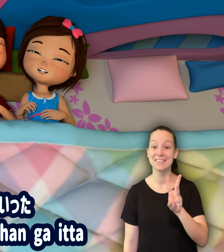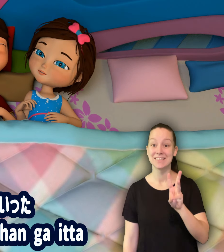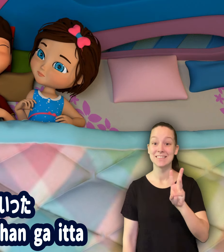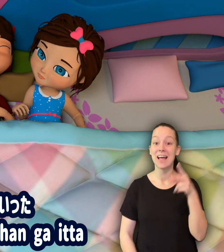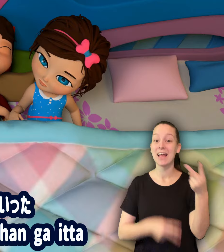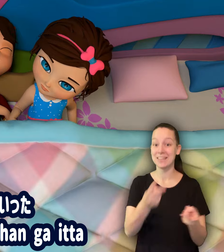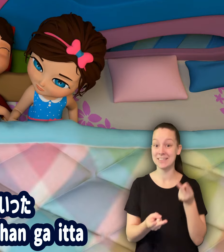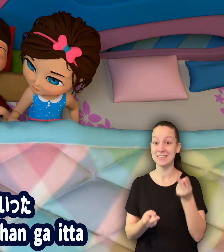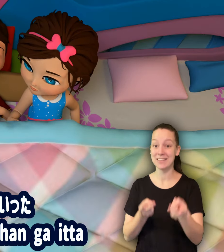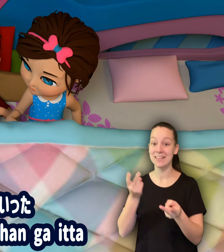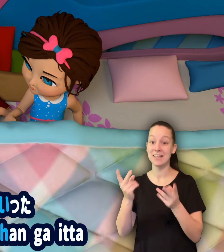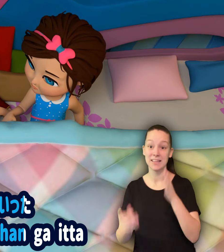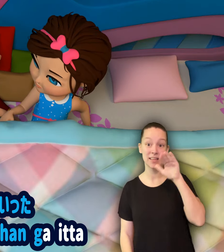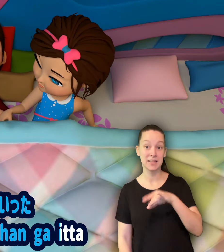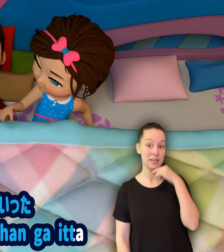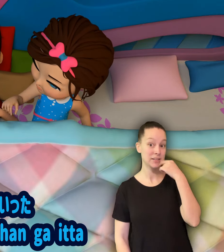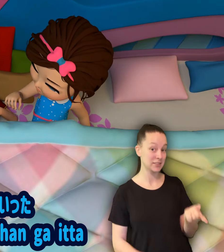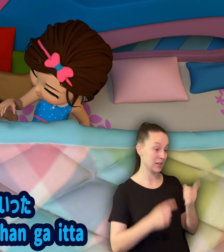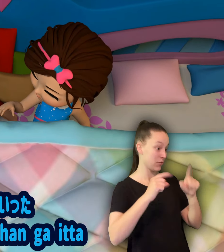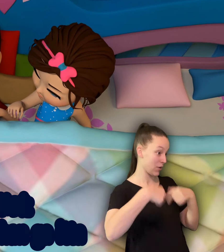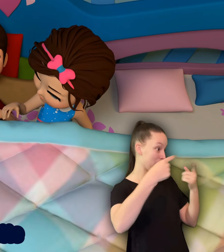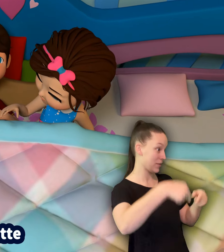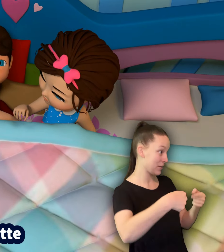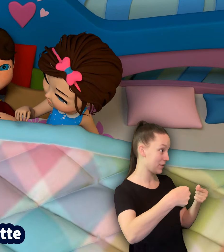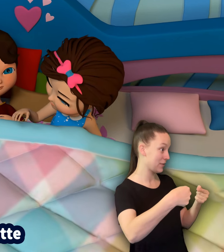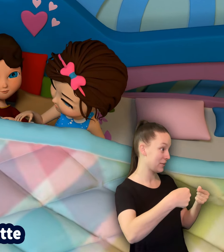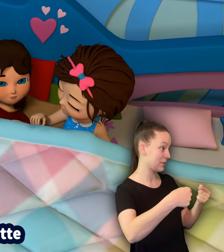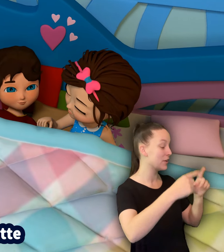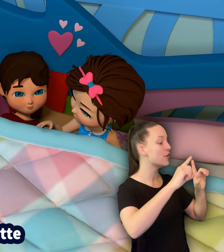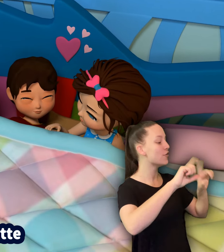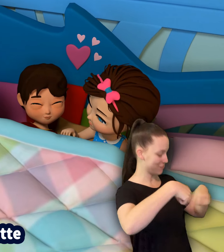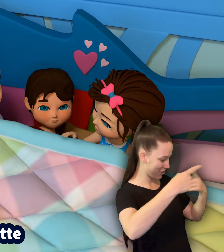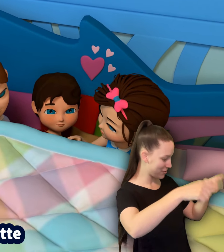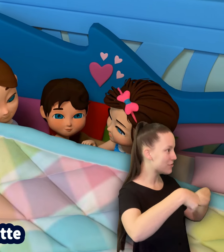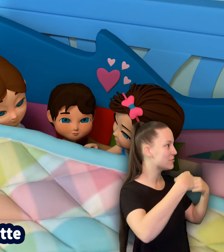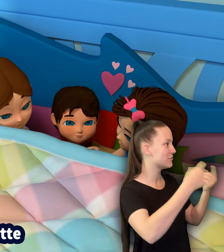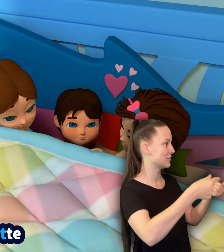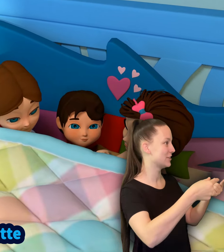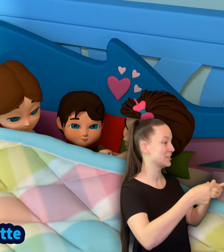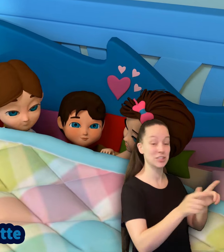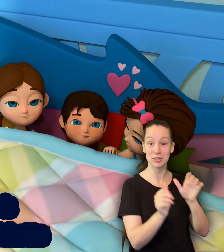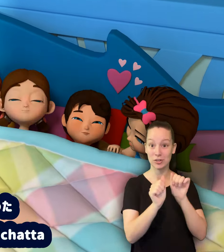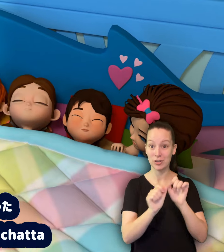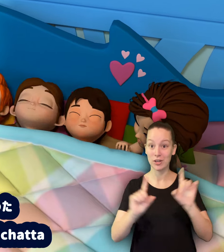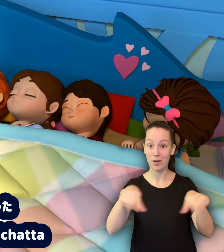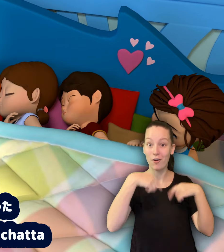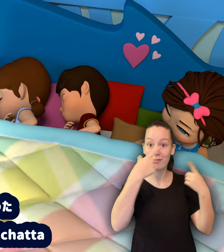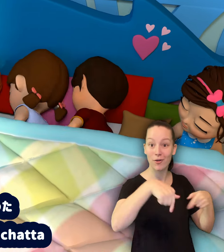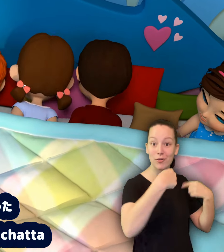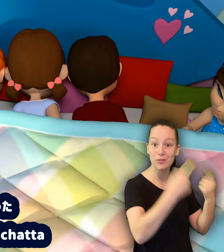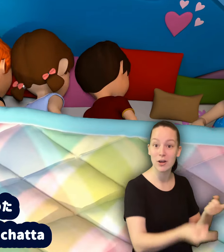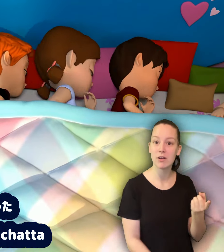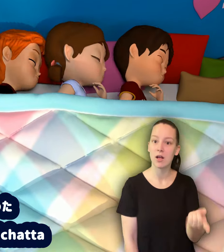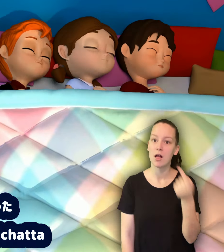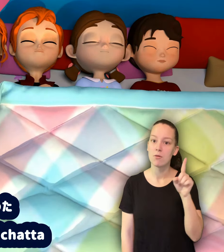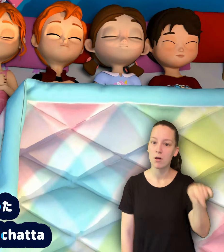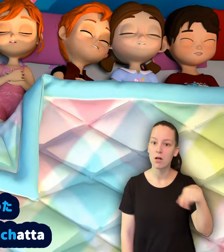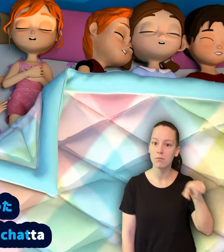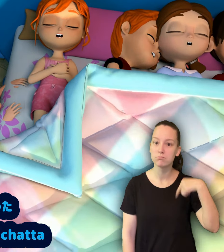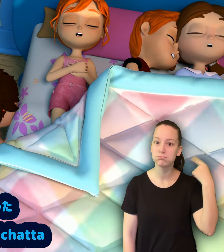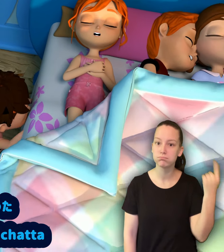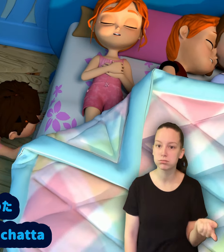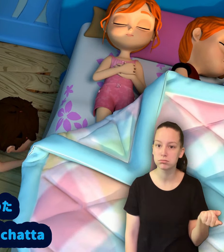ベッドに6匹ちびちゃんが行った転がって転がって転がったら1